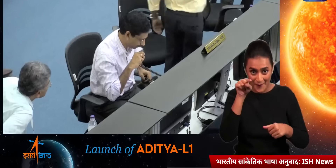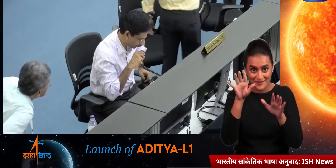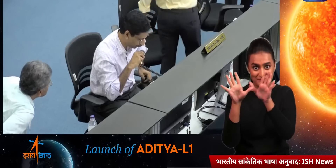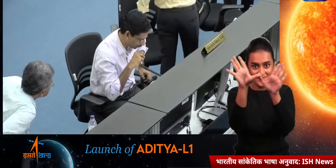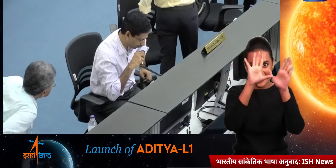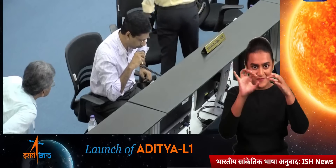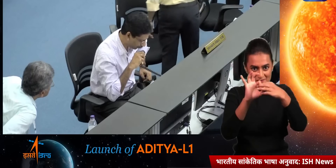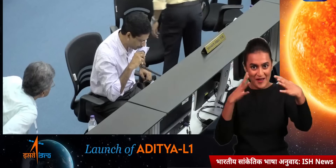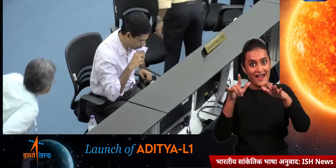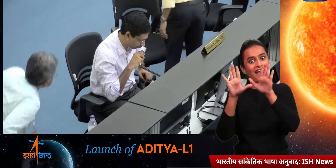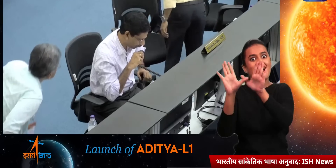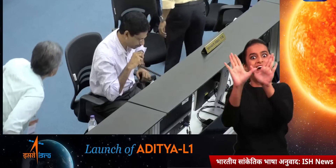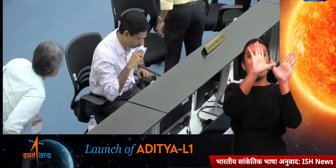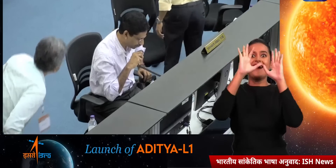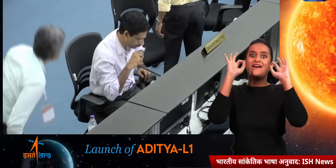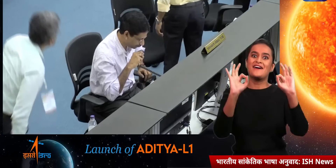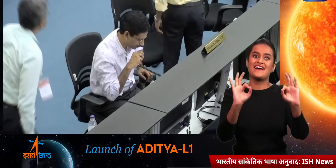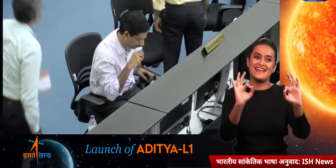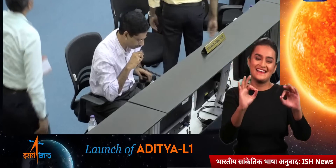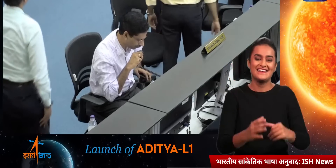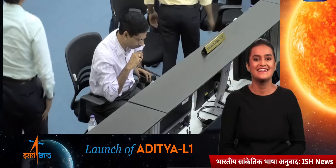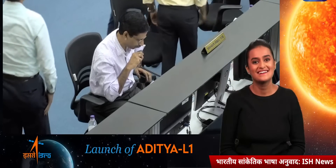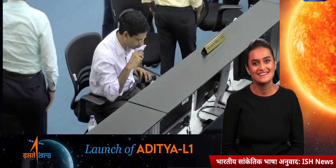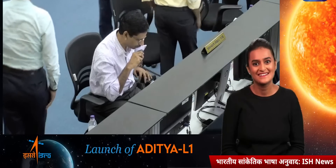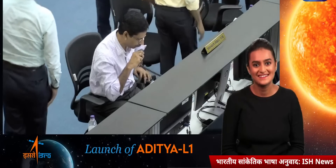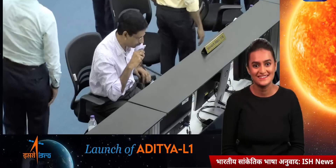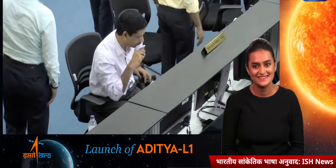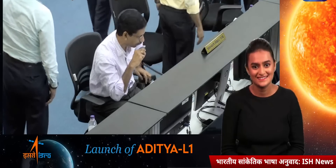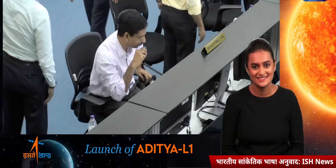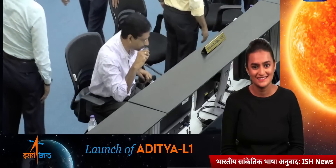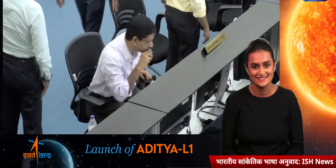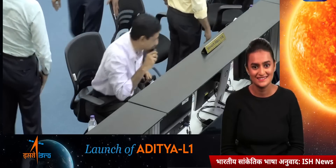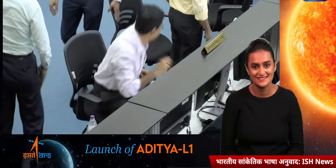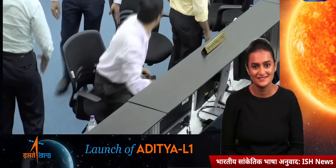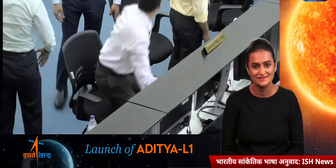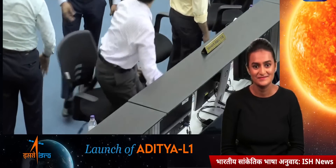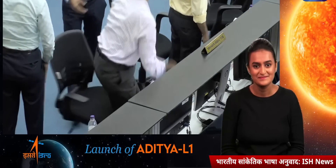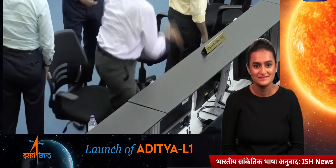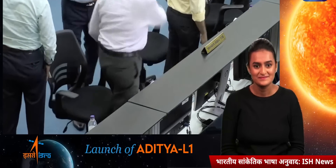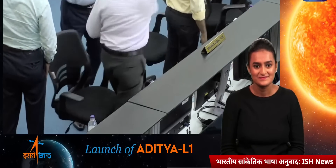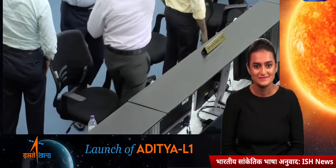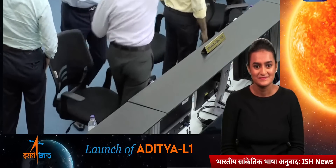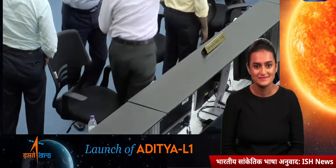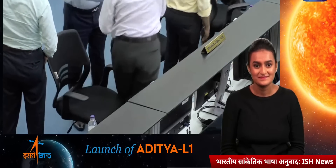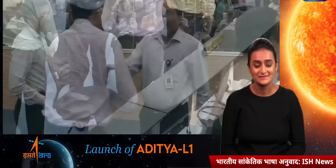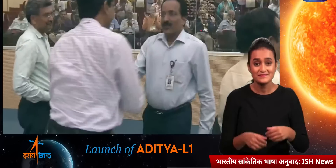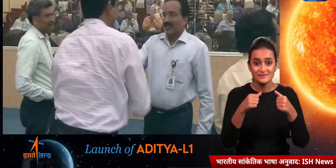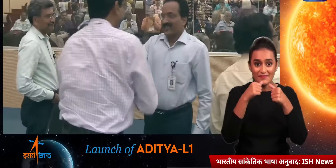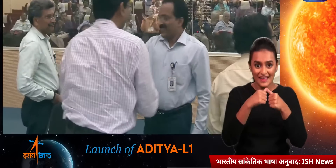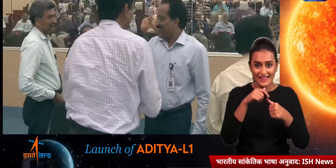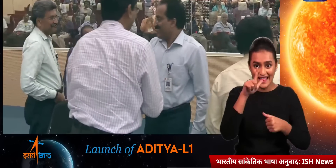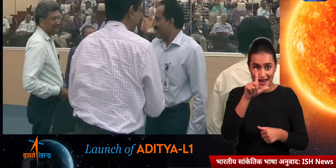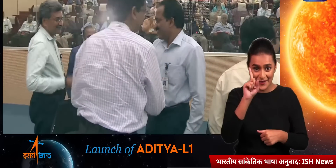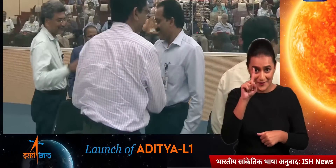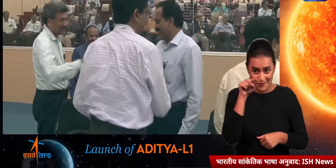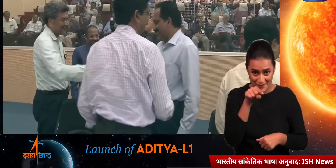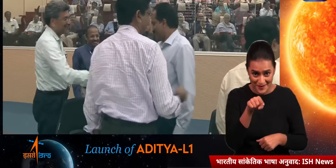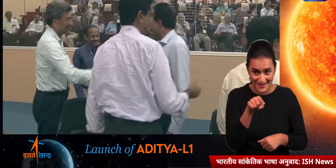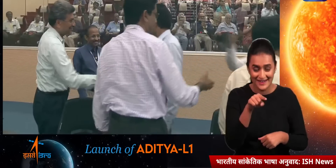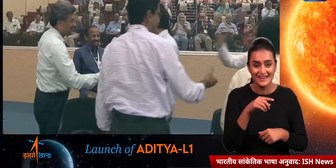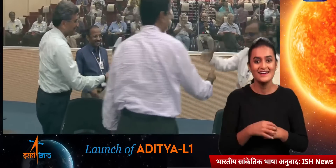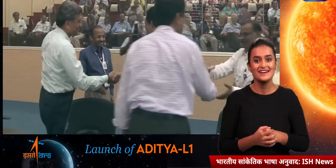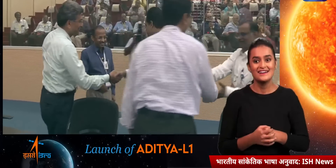intermediate orbit. PSLV-C57 Aditya L1 mission is accomplished. आदित्य L1 को पूर्ण परिशुद्धता